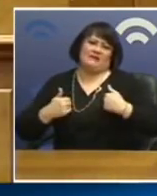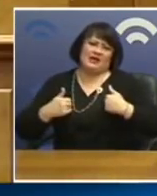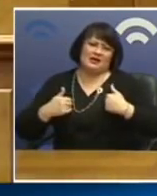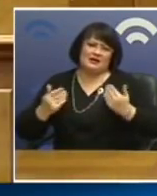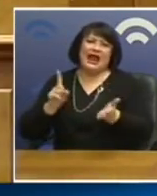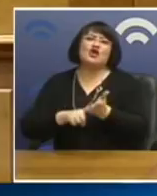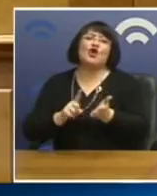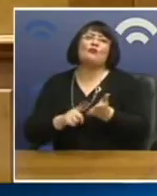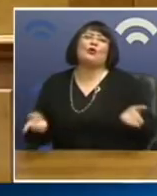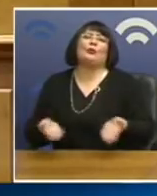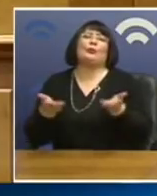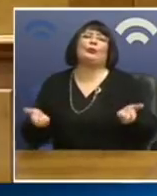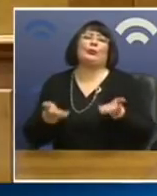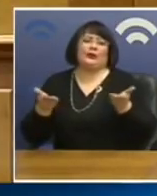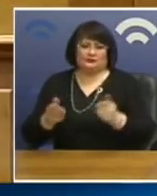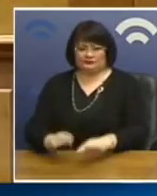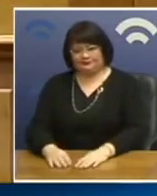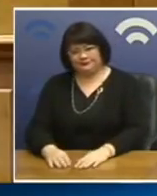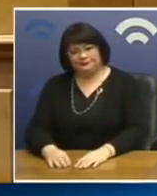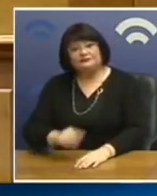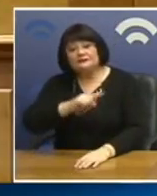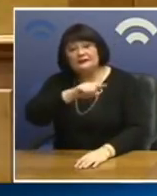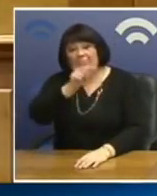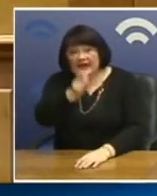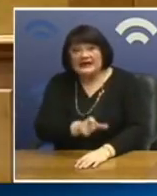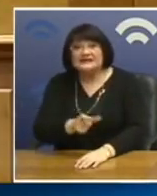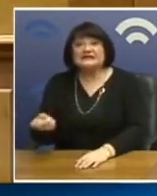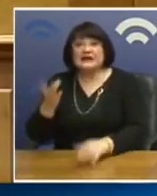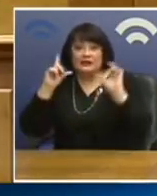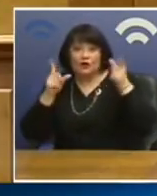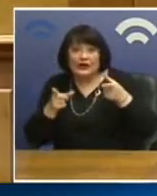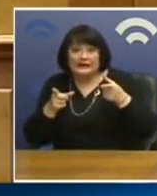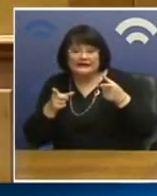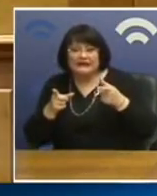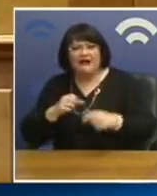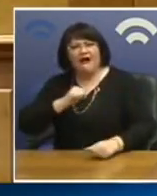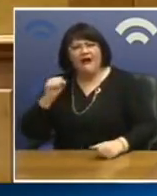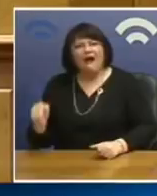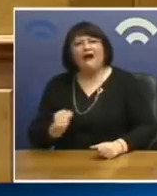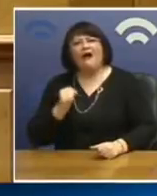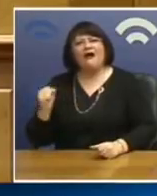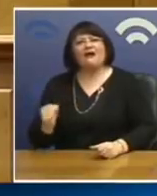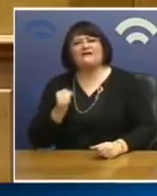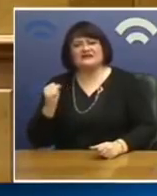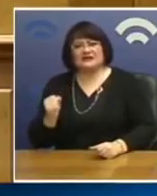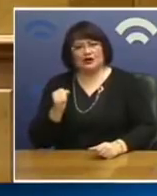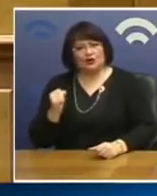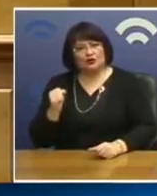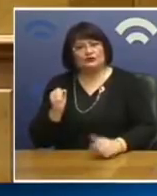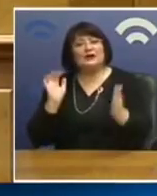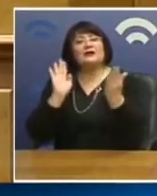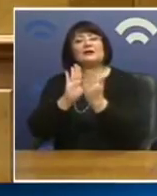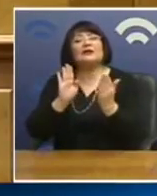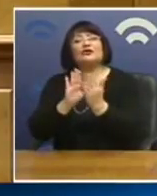θα ερχόσασταν τι να κάνετε, να επαναφέρετε ένα δρακόντιο δίκαιο προκειμένου να αντιμετωπίσετε